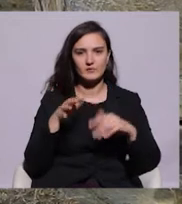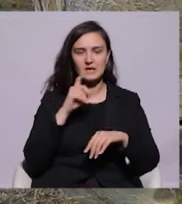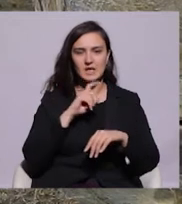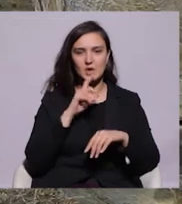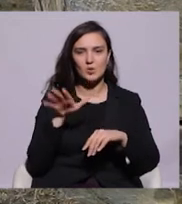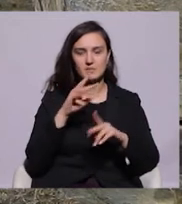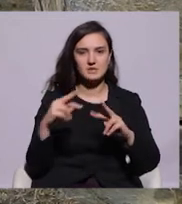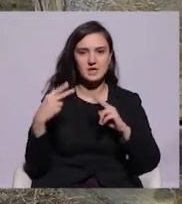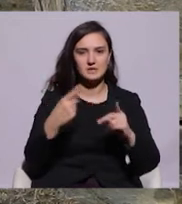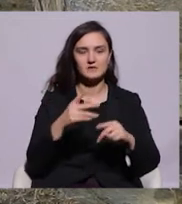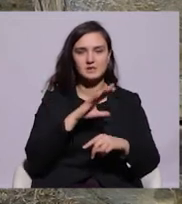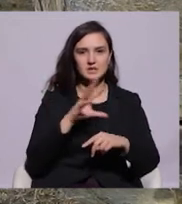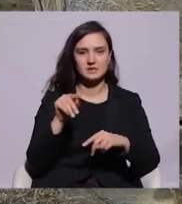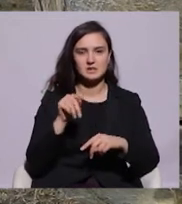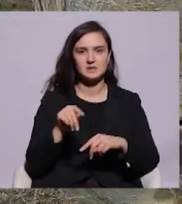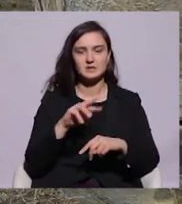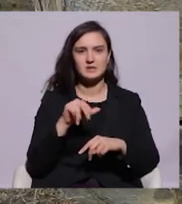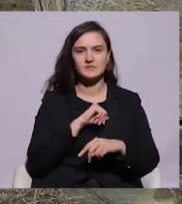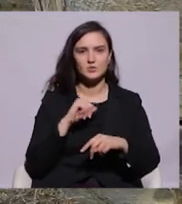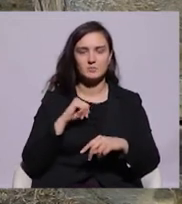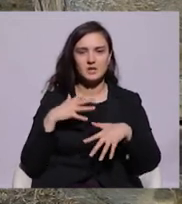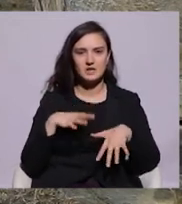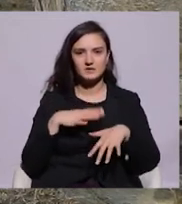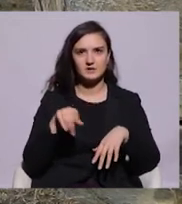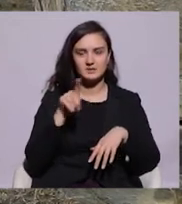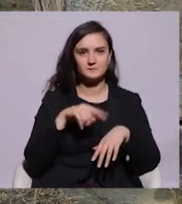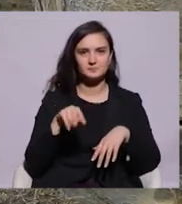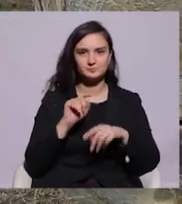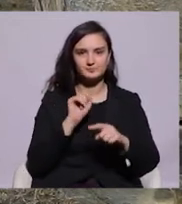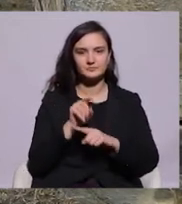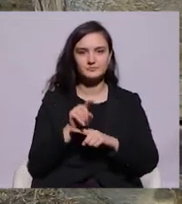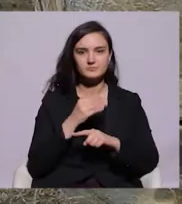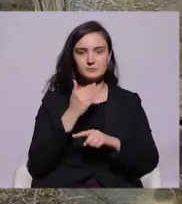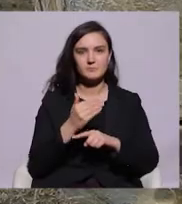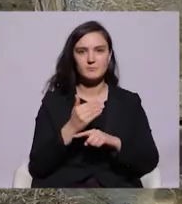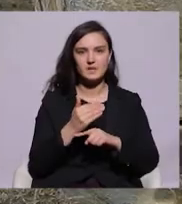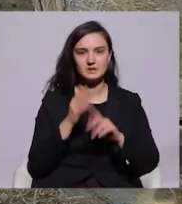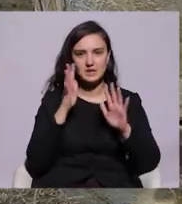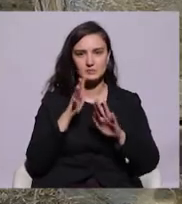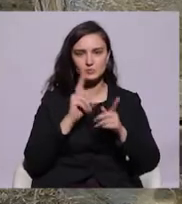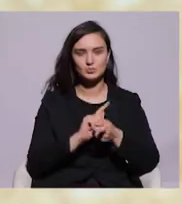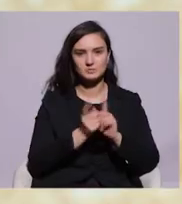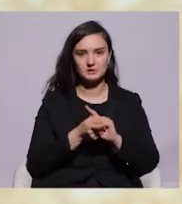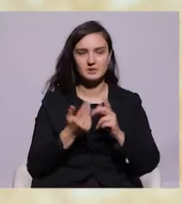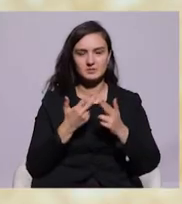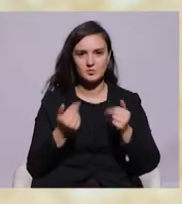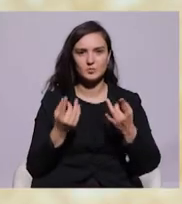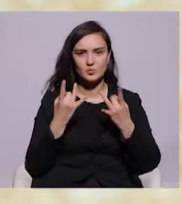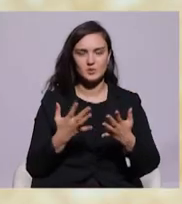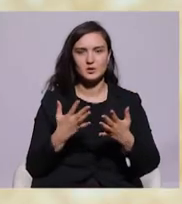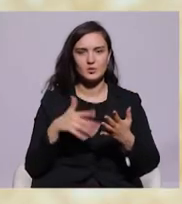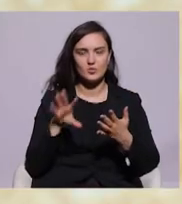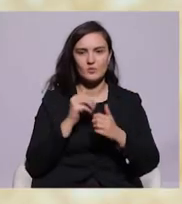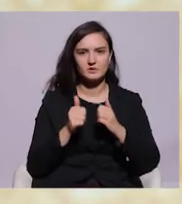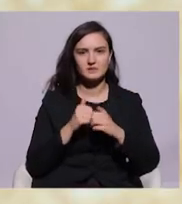უკვე გლეხობაზე გადავიდნენ ისინი იერიშით და თვითონ ამ ქართულ თავადაზნაურობას დაავალეს მათი გამუსლიმანება. რა თქმა უნდა,